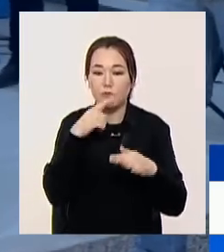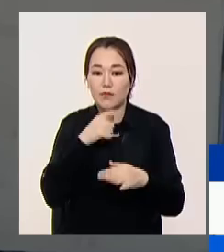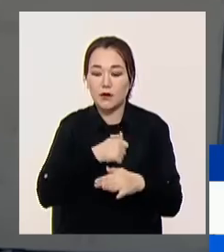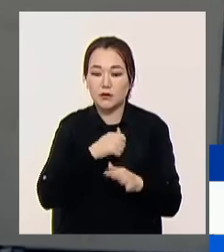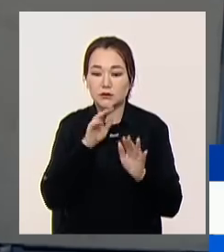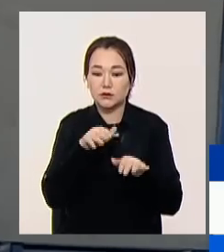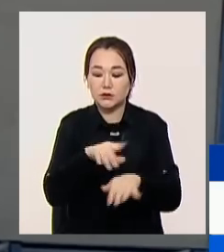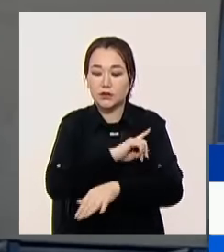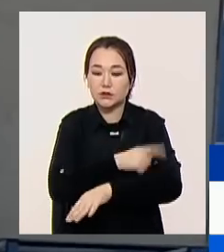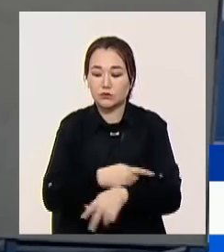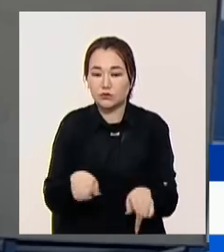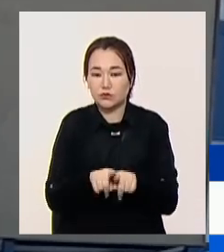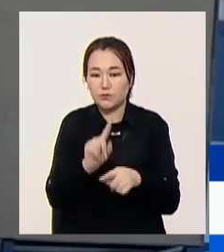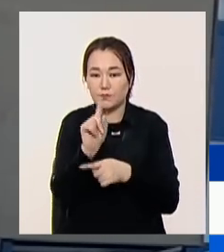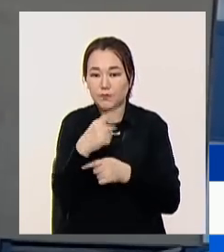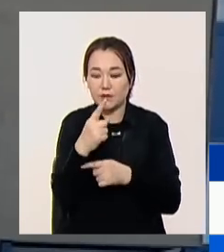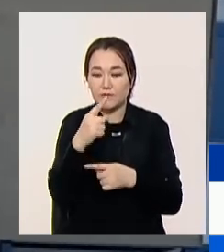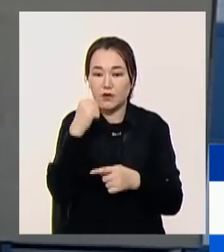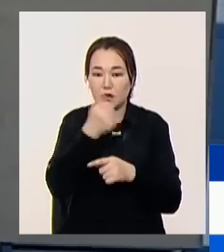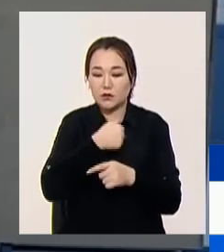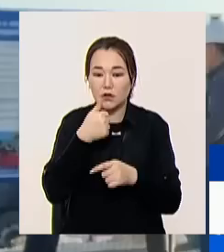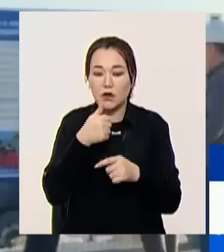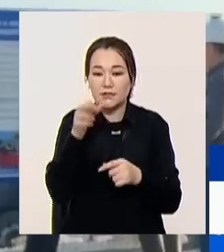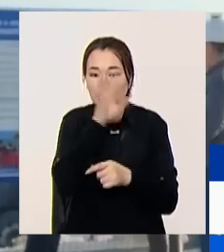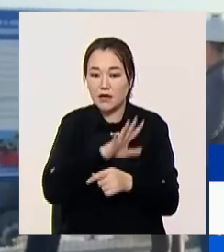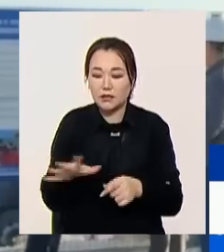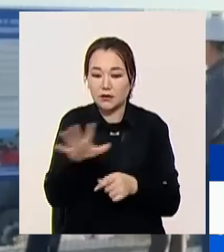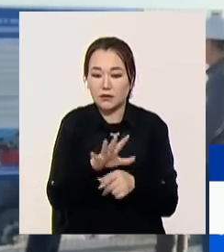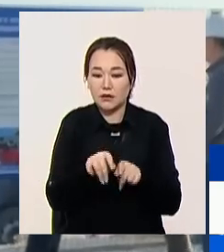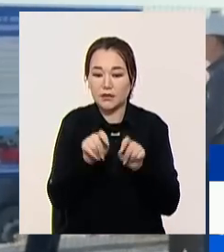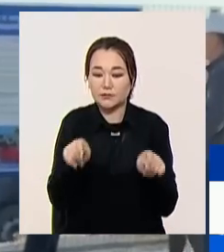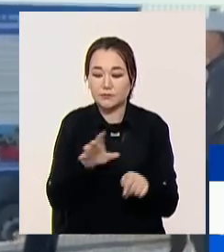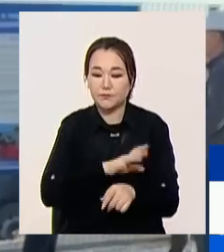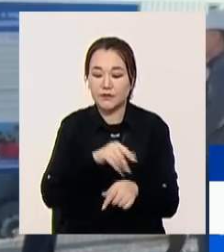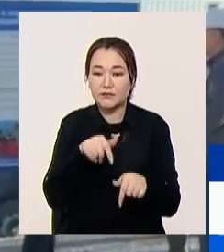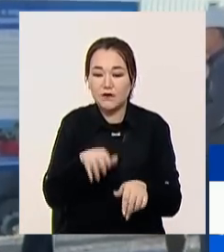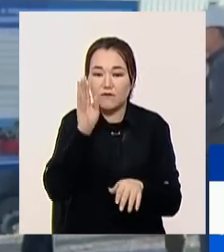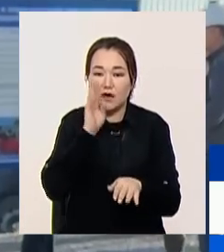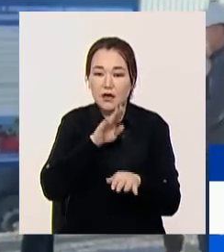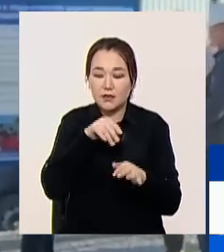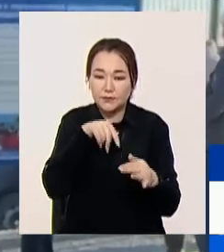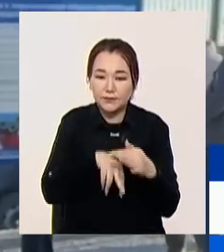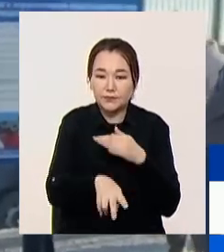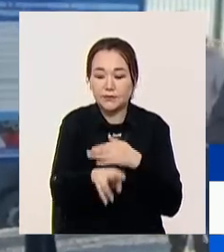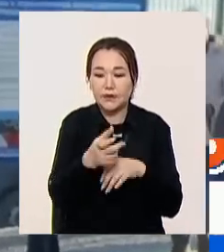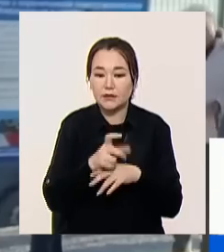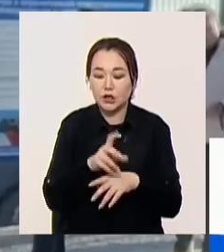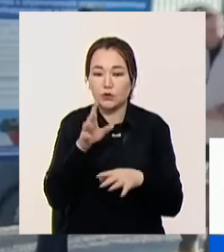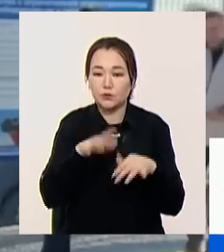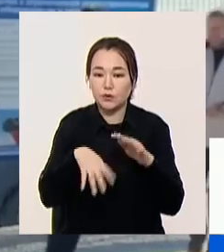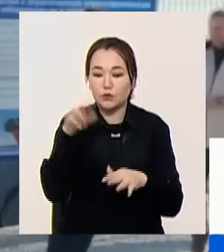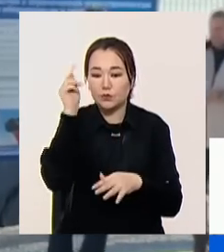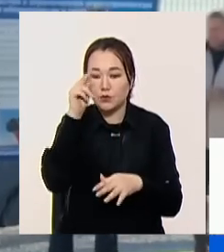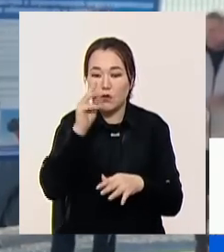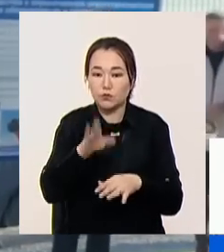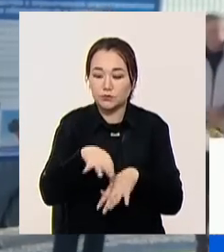пока единственный подобный центр в стране, говорят представители проекта. Здесь водолазы будут изучать и теорию, и практику, но занятия